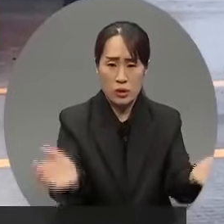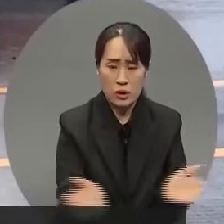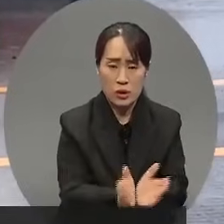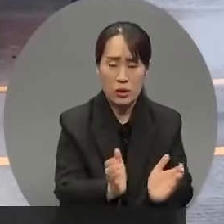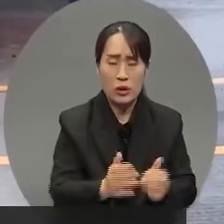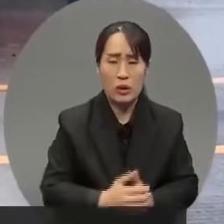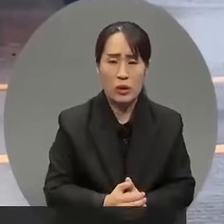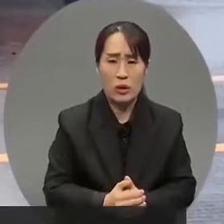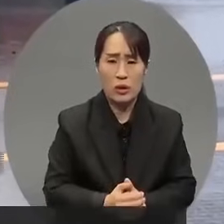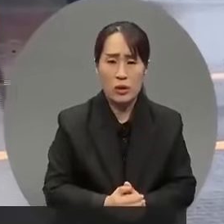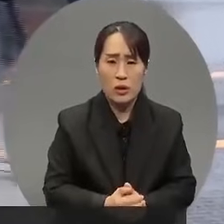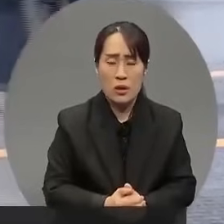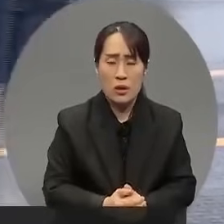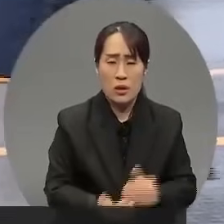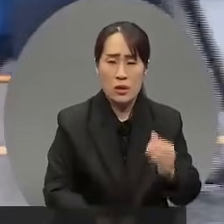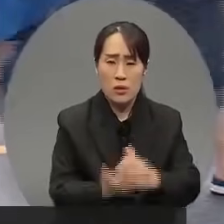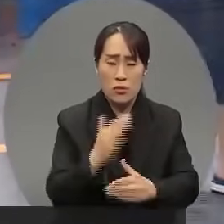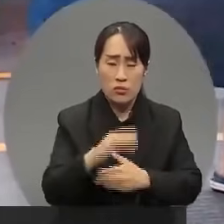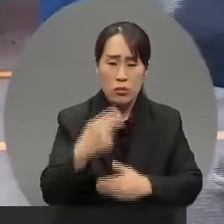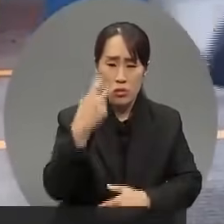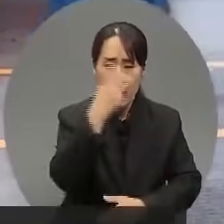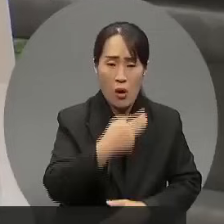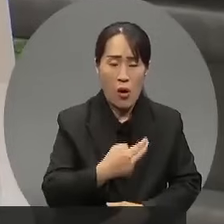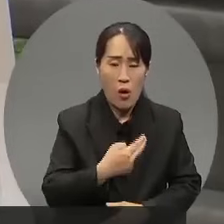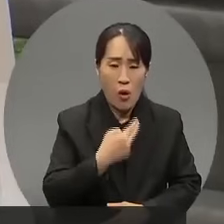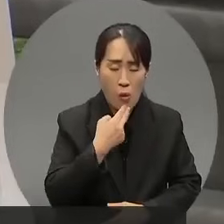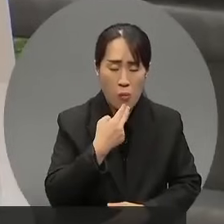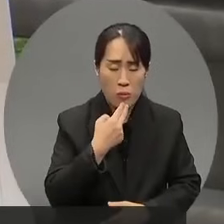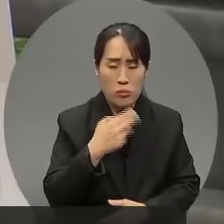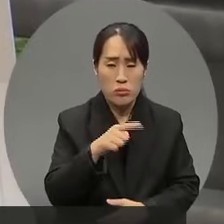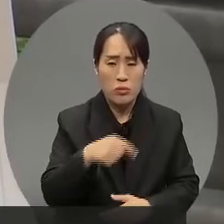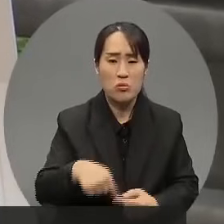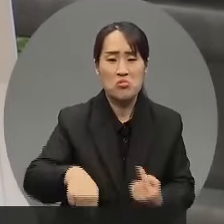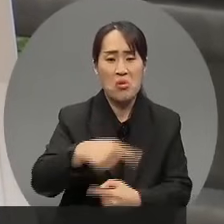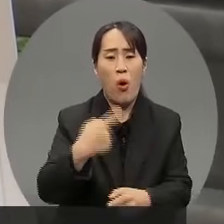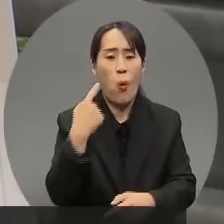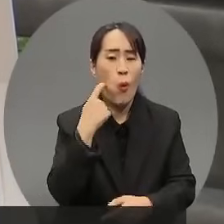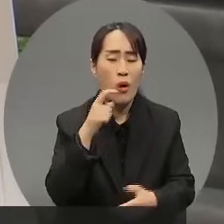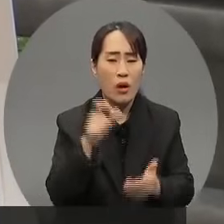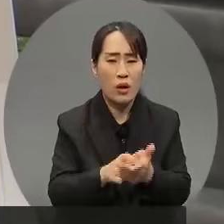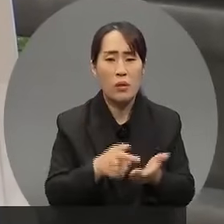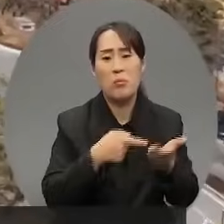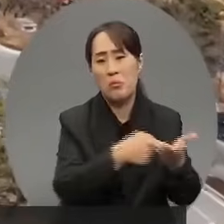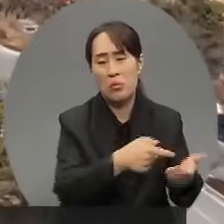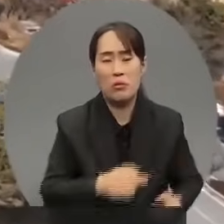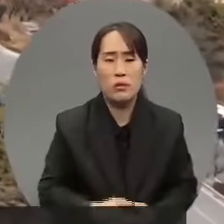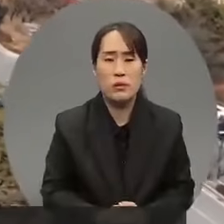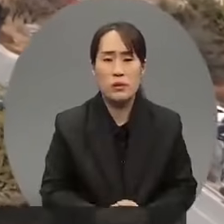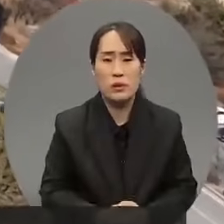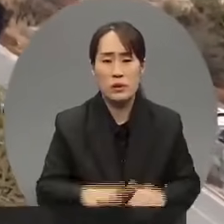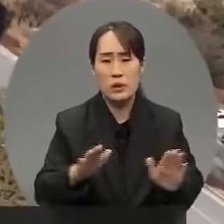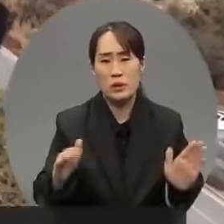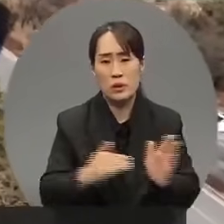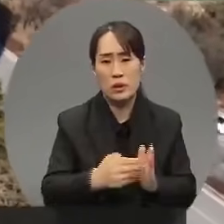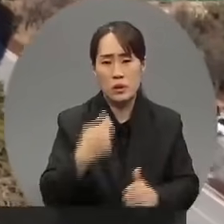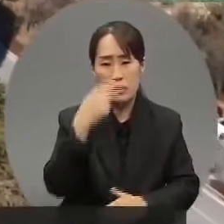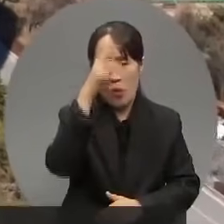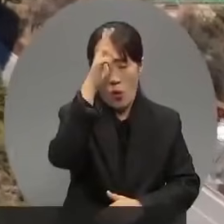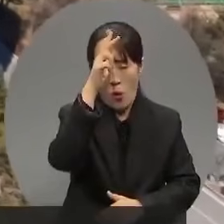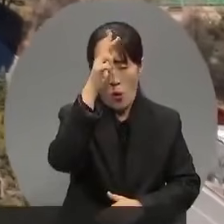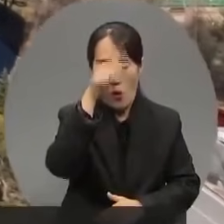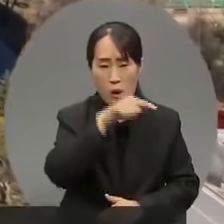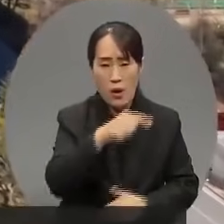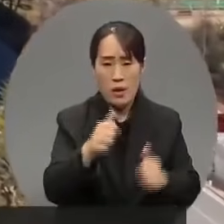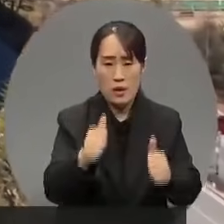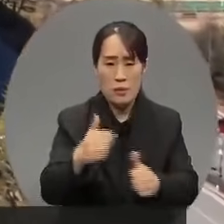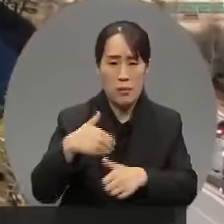참사 전 가동하지 않았음에도 한 것처럼 적어 소방청의 보고안 등의 혐의입니다 지금까지 검찰 수사본부가